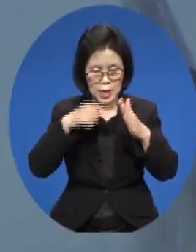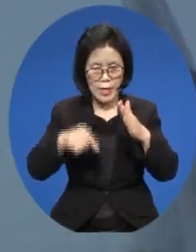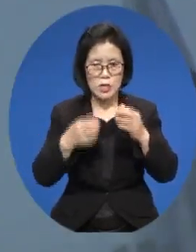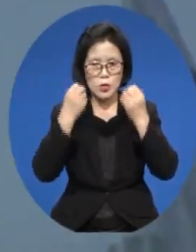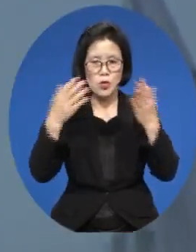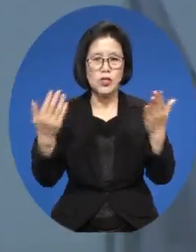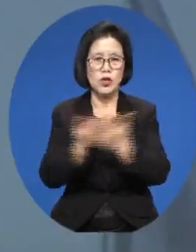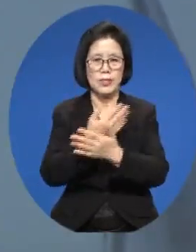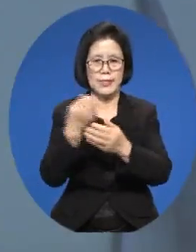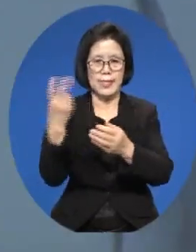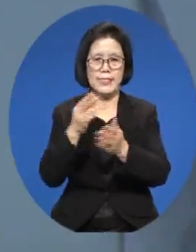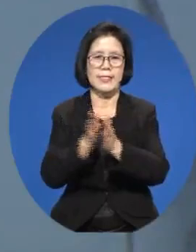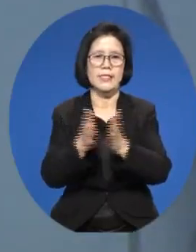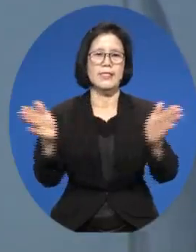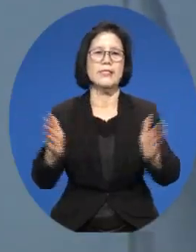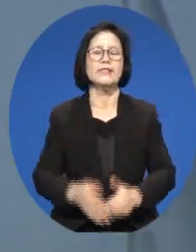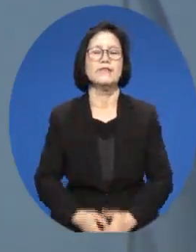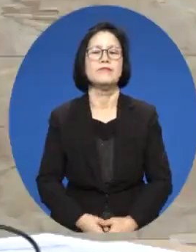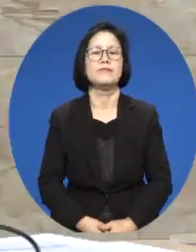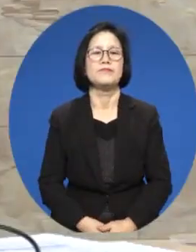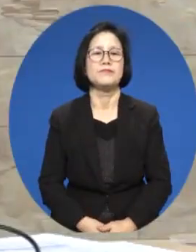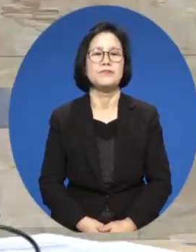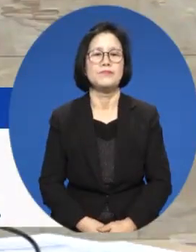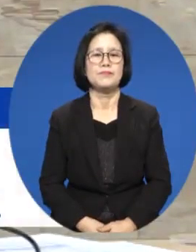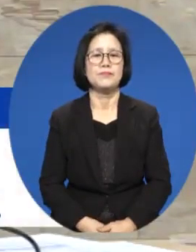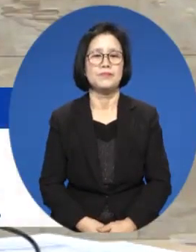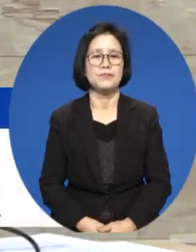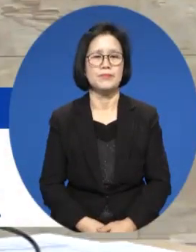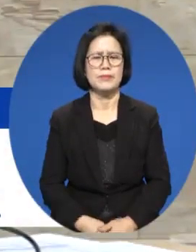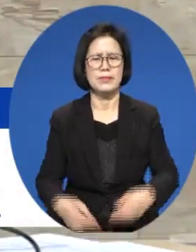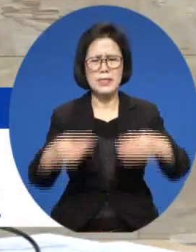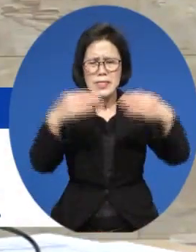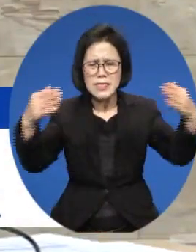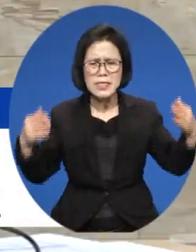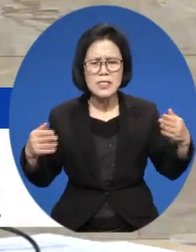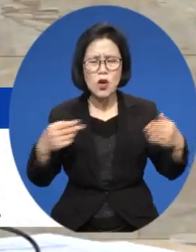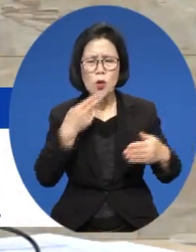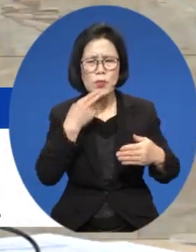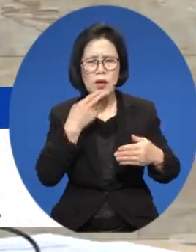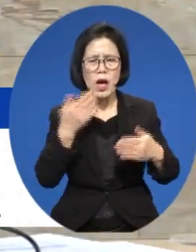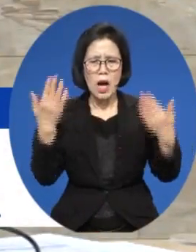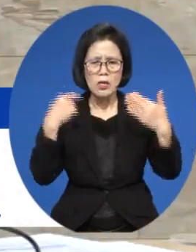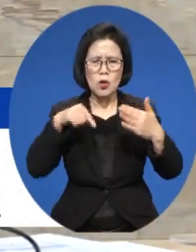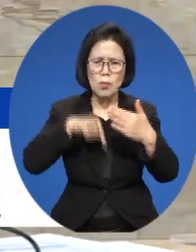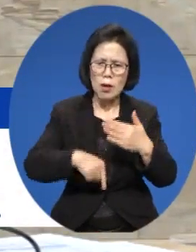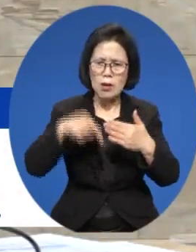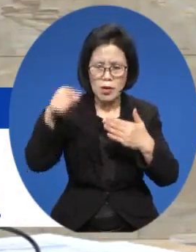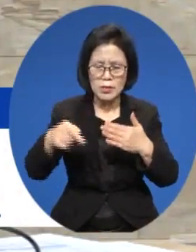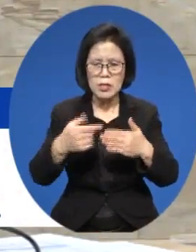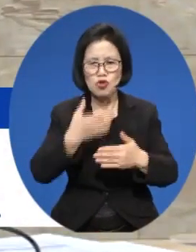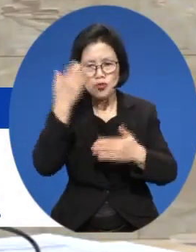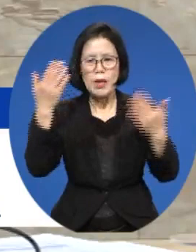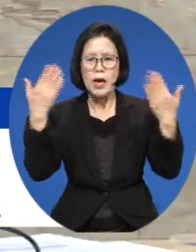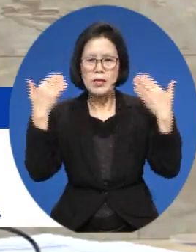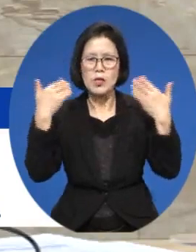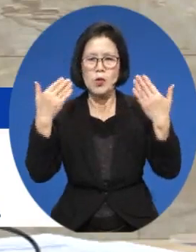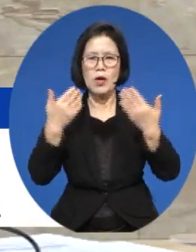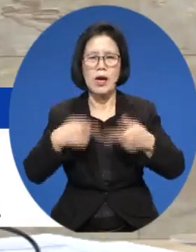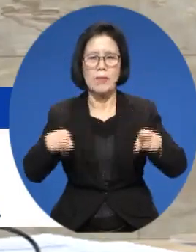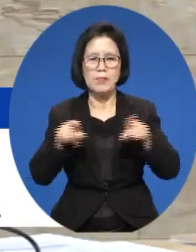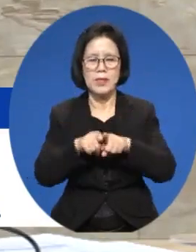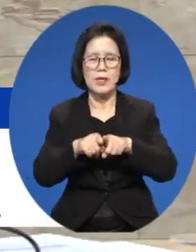혁신에 재돌입합니다. 틀이 없는 학교, 학교 밖 학교인 꿈의 학교나 꿈의 대학과 함께